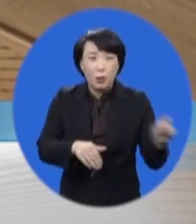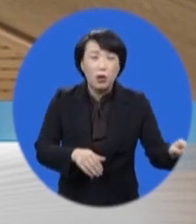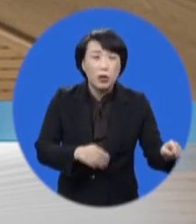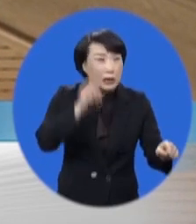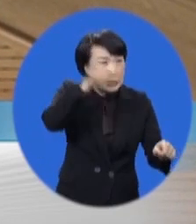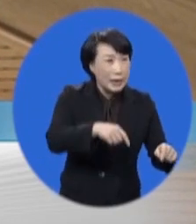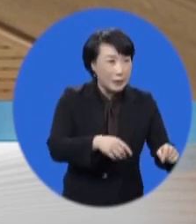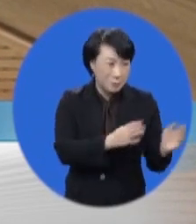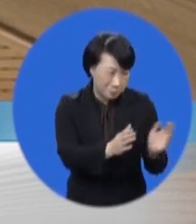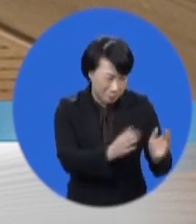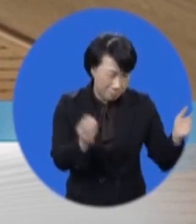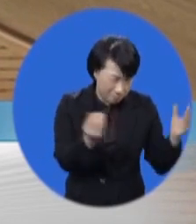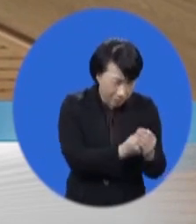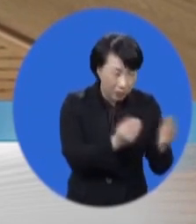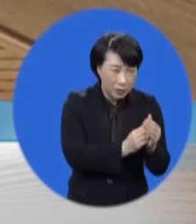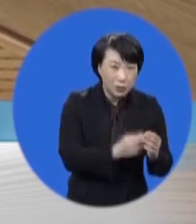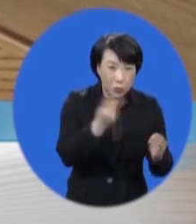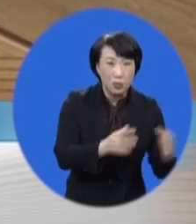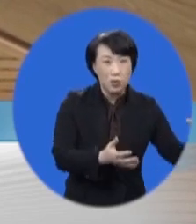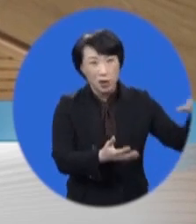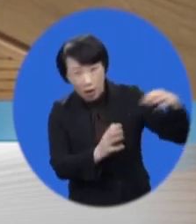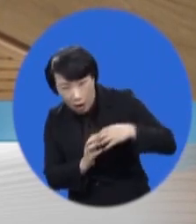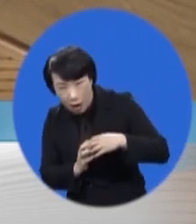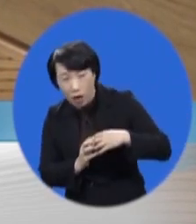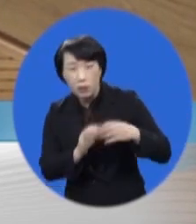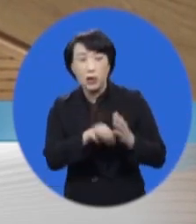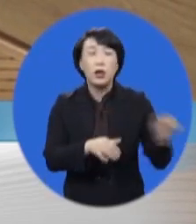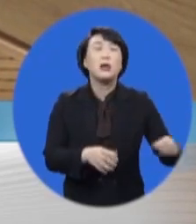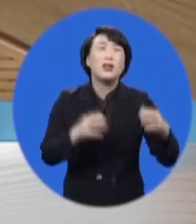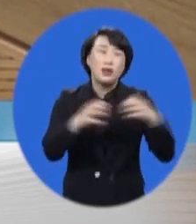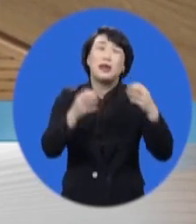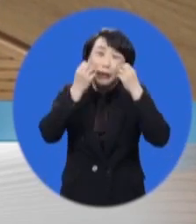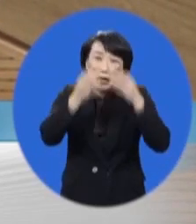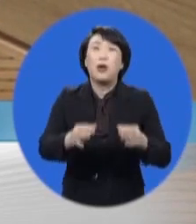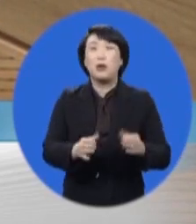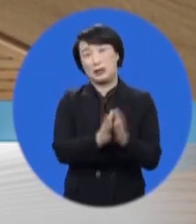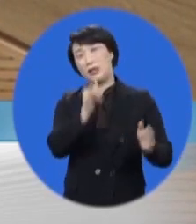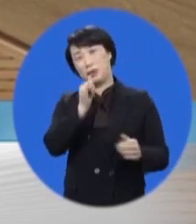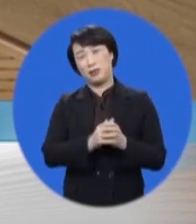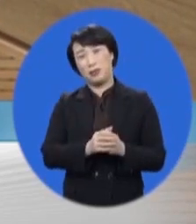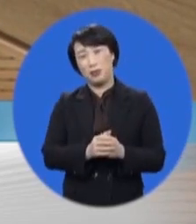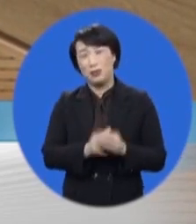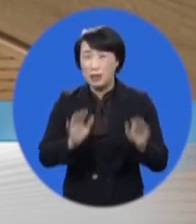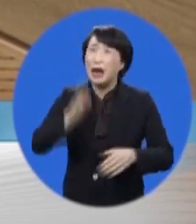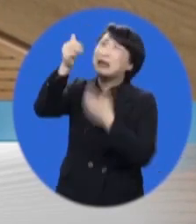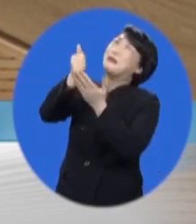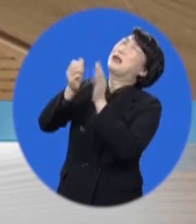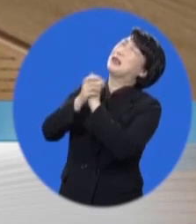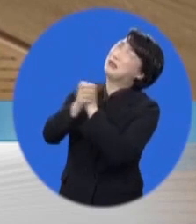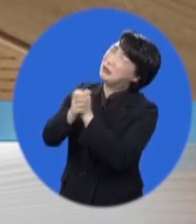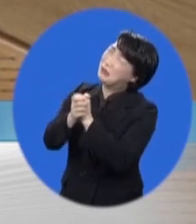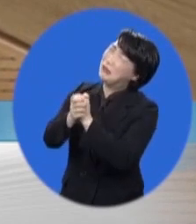저들은 내일 전열을 가다듬어서 다시 침략기도로 때 새로운 전쟁이 될 것이니 그래서 하나님을 향해